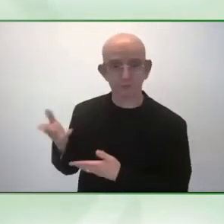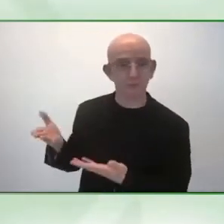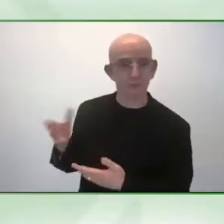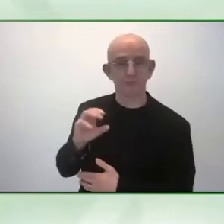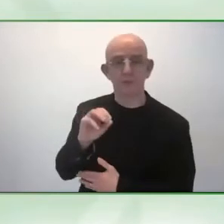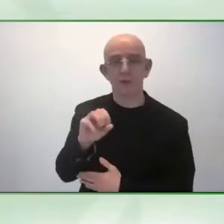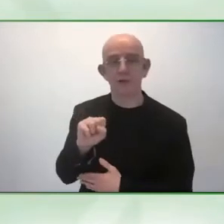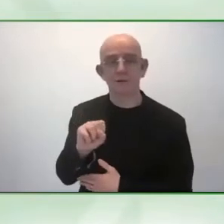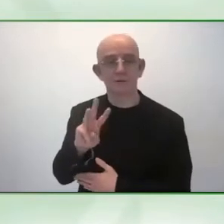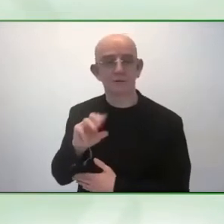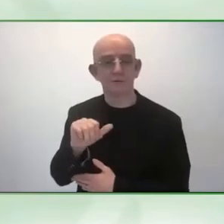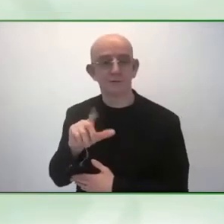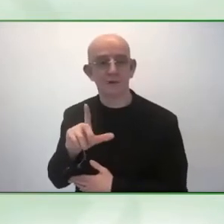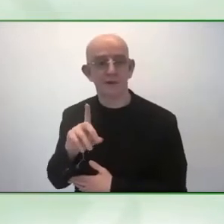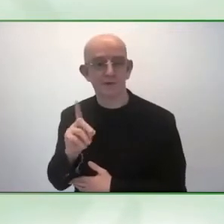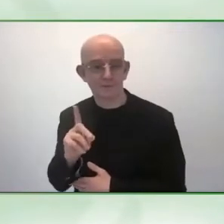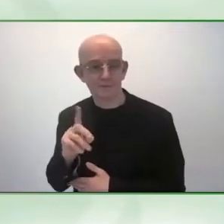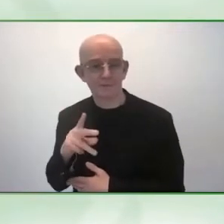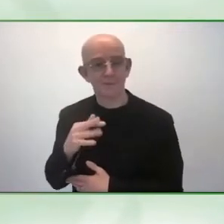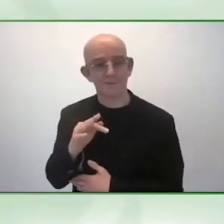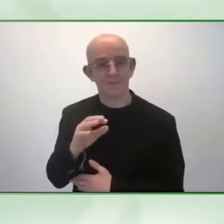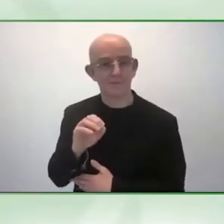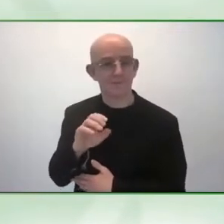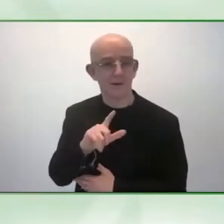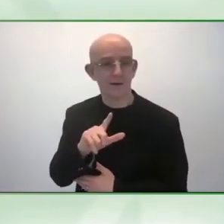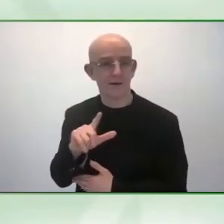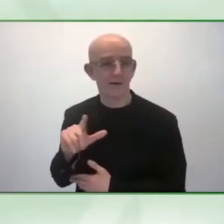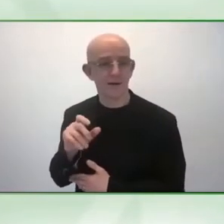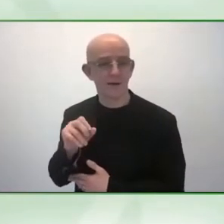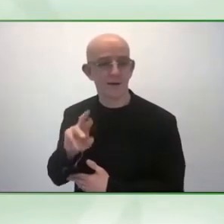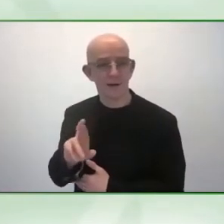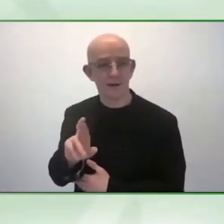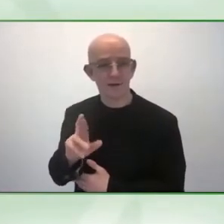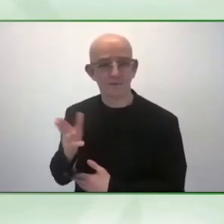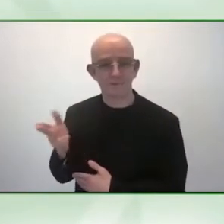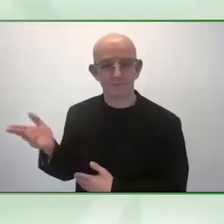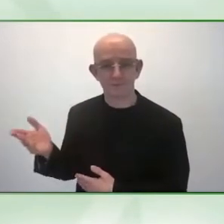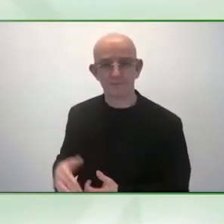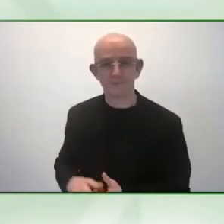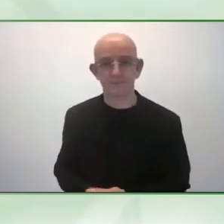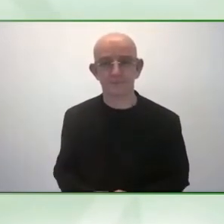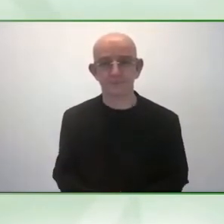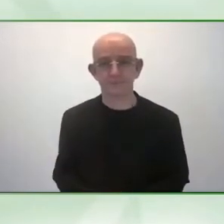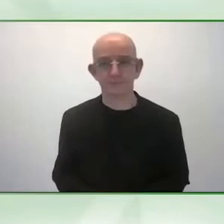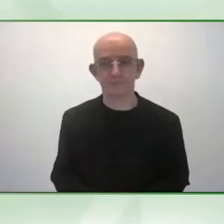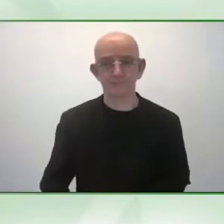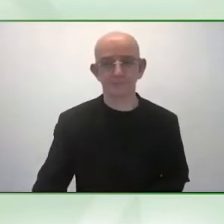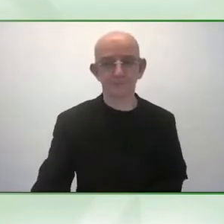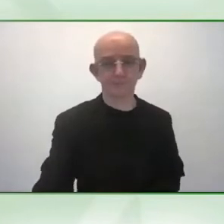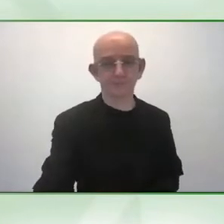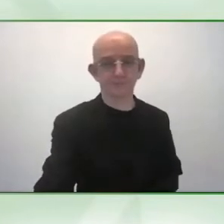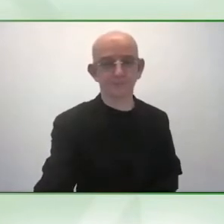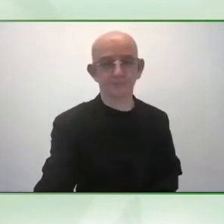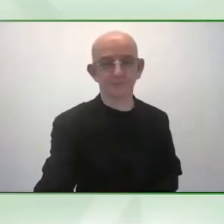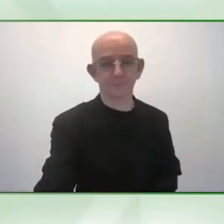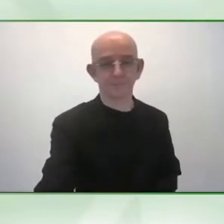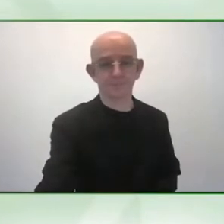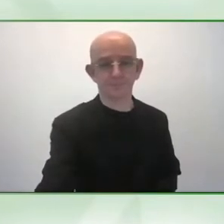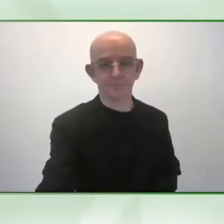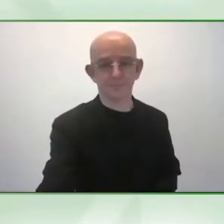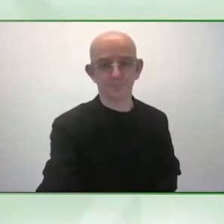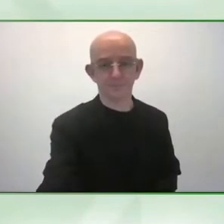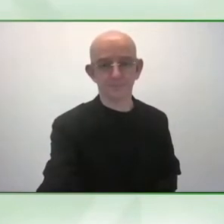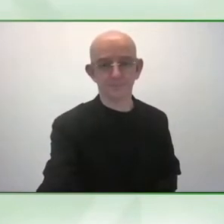mit aufgebaut und Sie haben auch eine sehr wichtige Aufgabe und aus dem Grund sind Sie auch heute